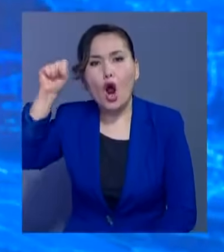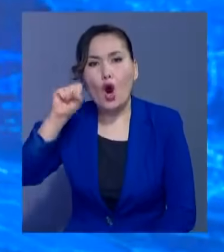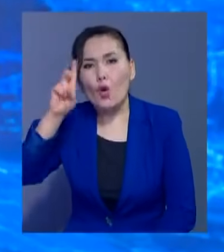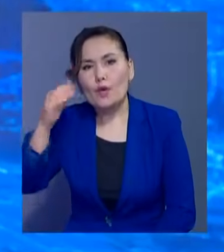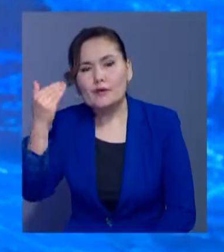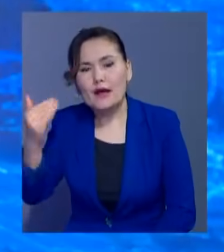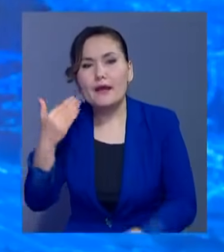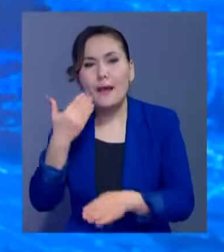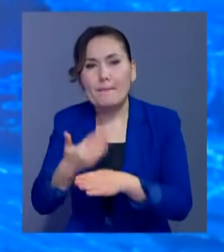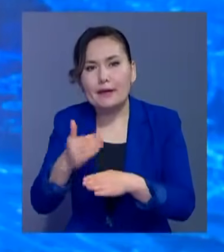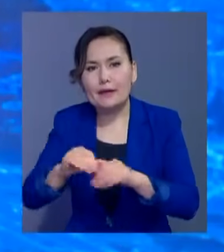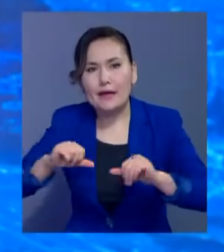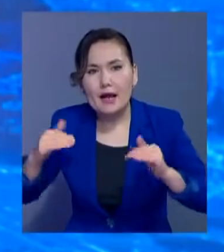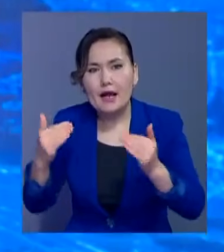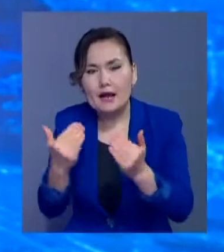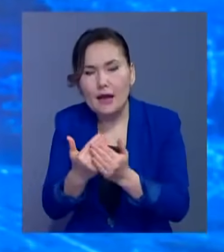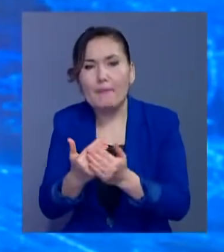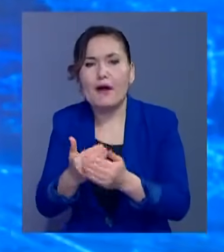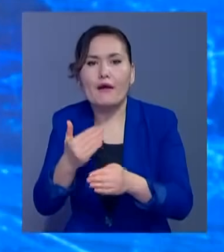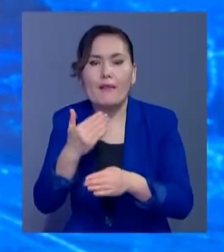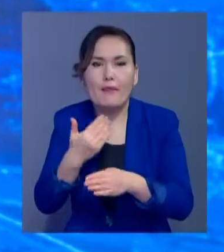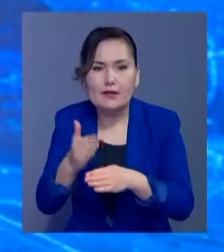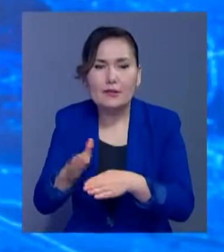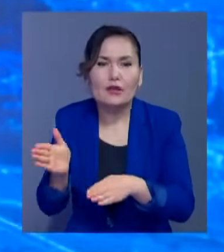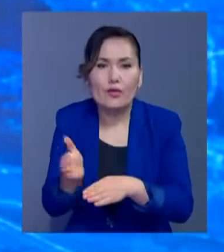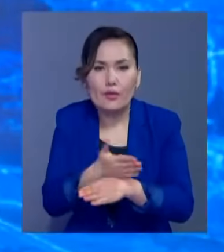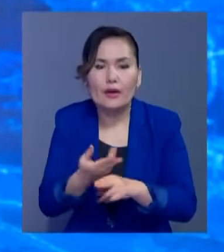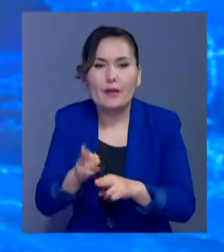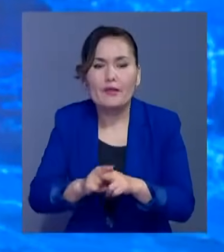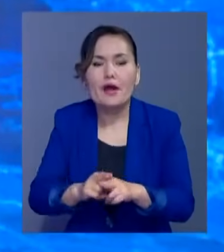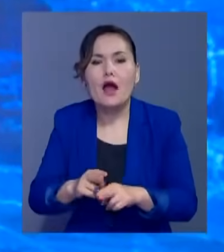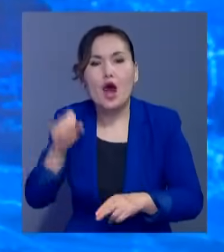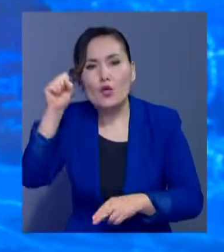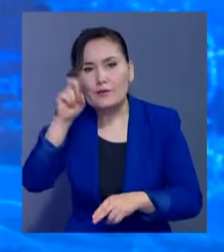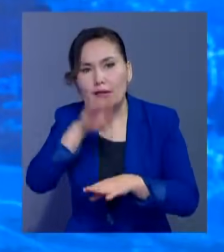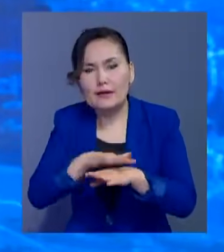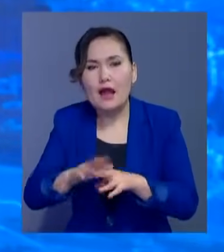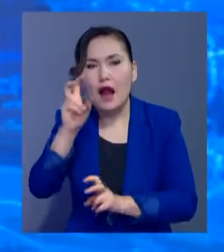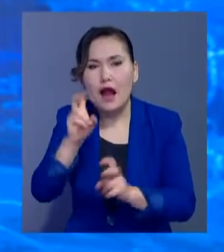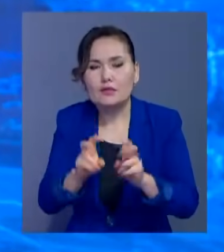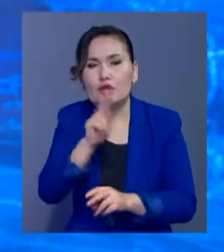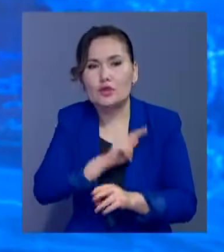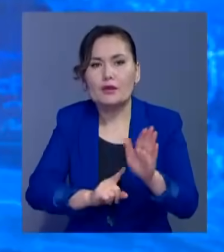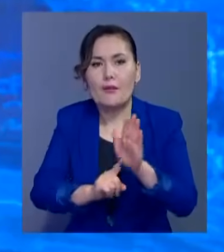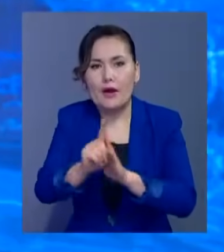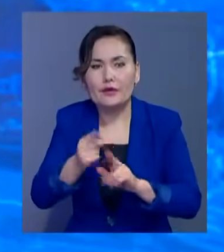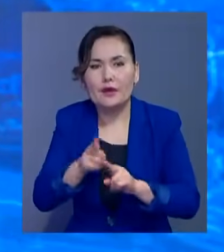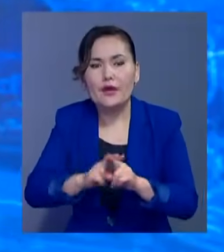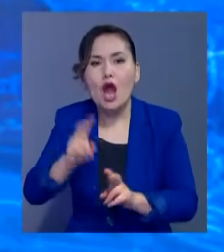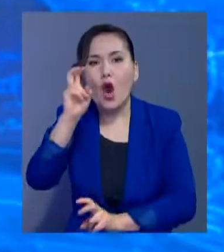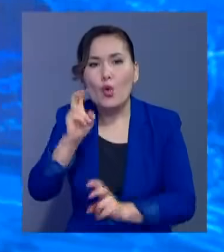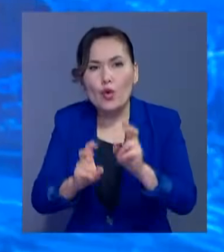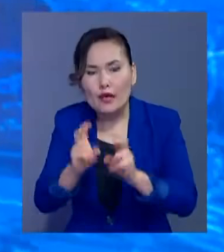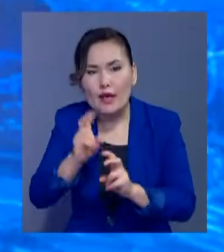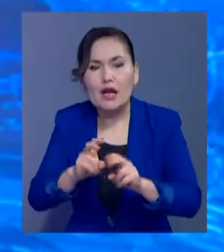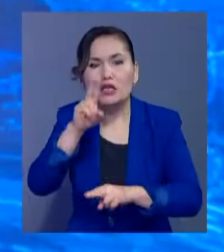Өзбекстанда біртіндеп карантин режимін жеңілдетіп жатыр. Бұл елде кейбір кәсіпорындар өз жұмысын жалғастырды. Атап айтқанда